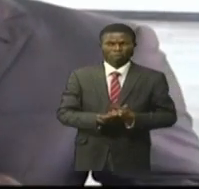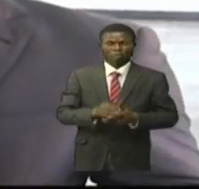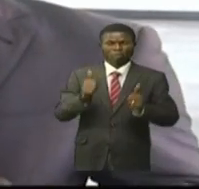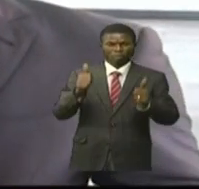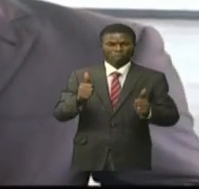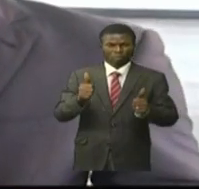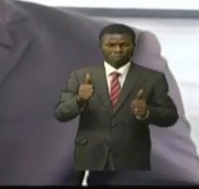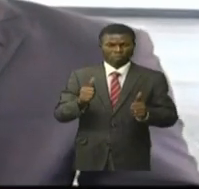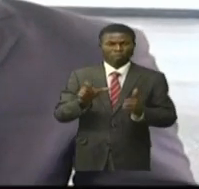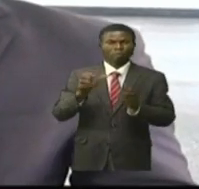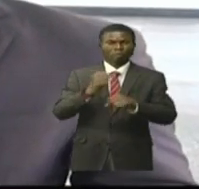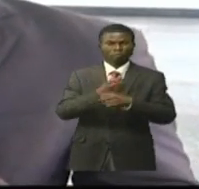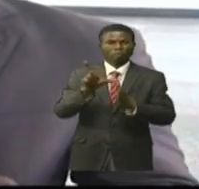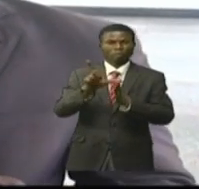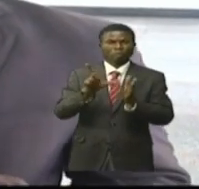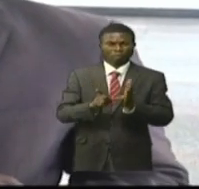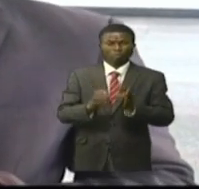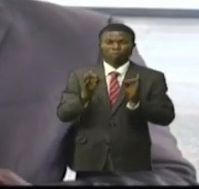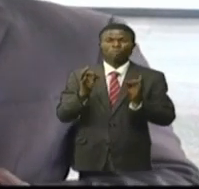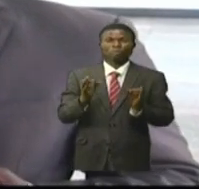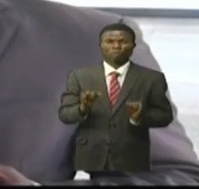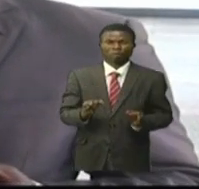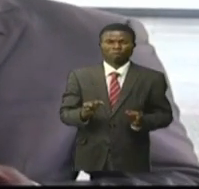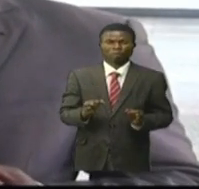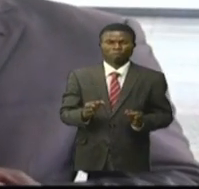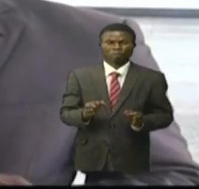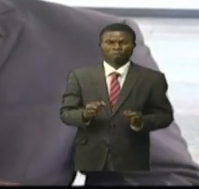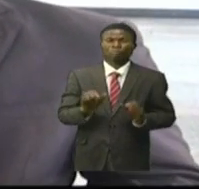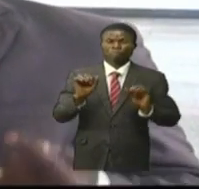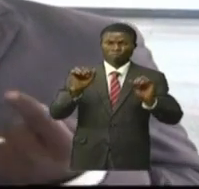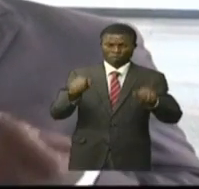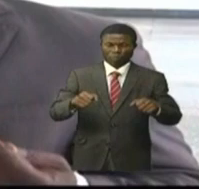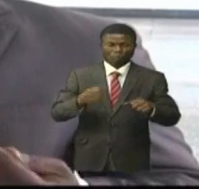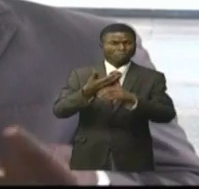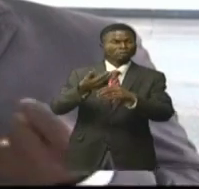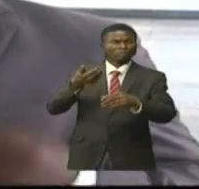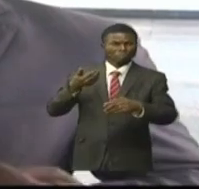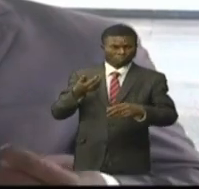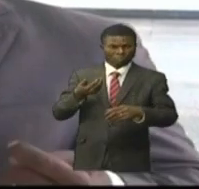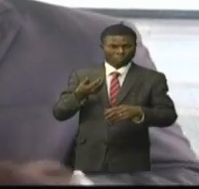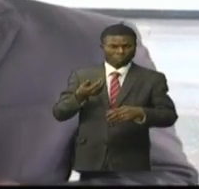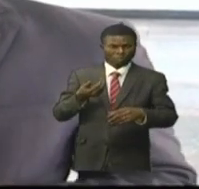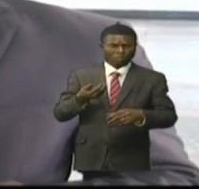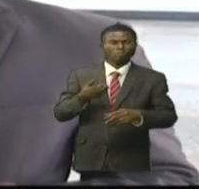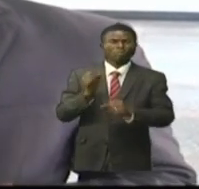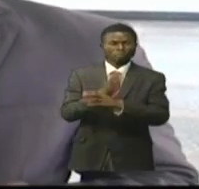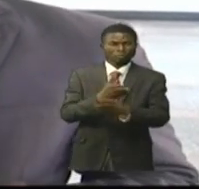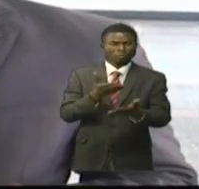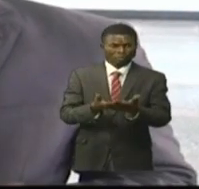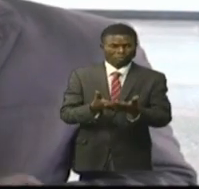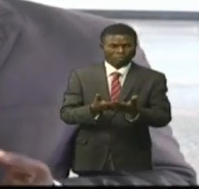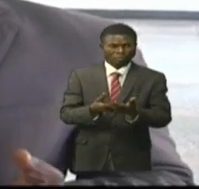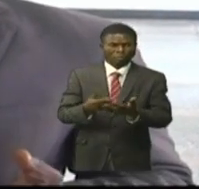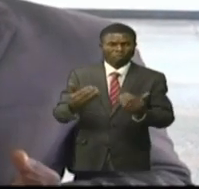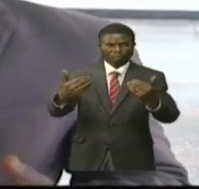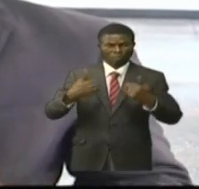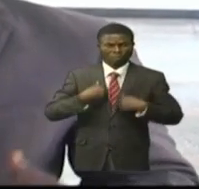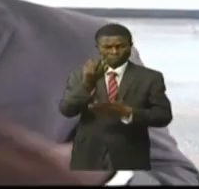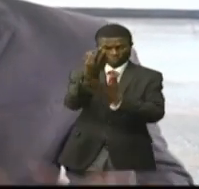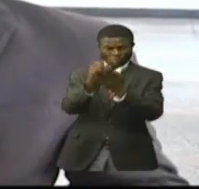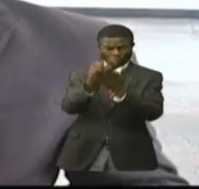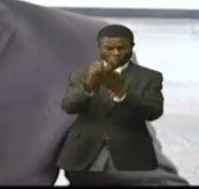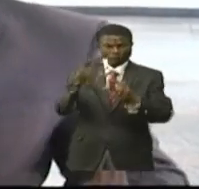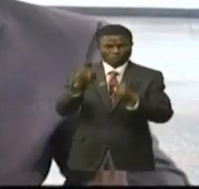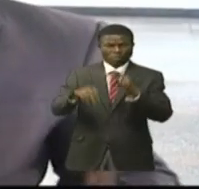une telle loi mais que il aurait fallu au préalable et en amont qu'on est un fichier d'identification